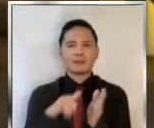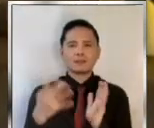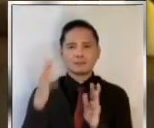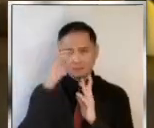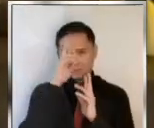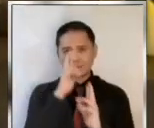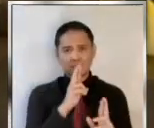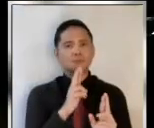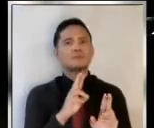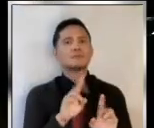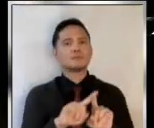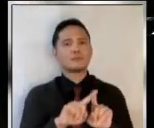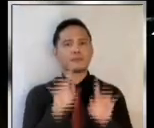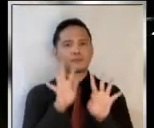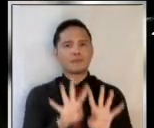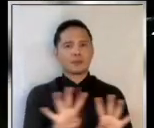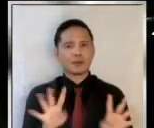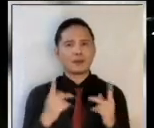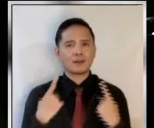frontliners.